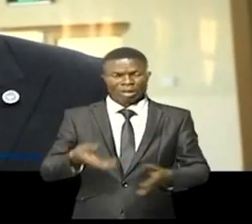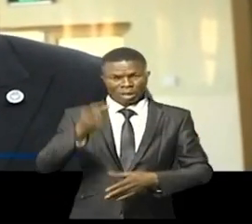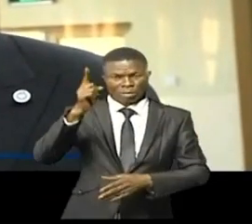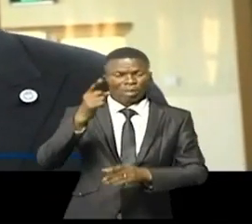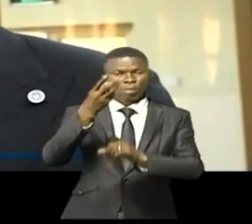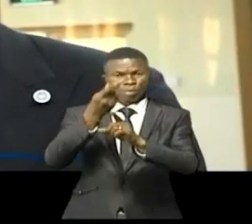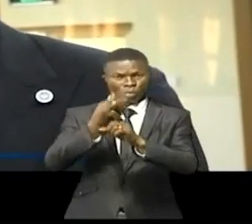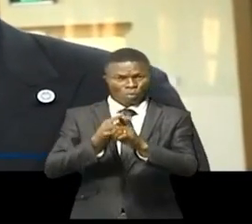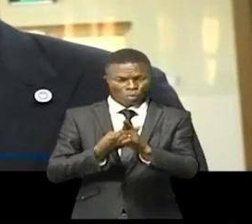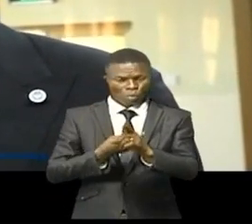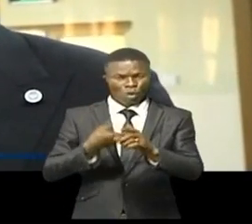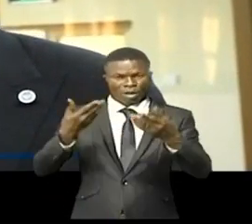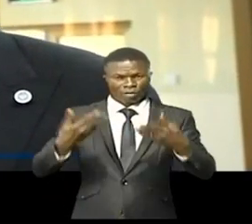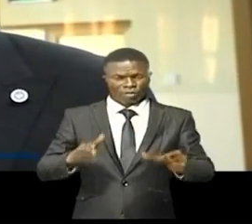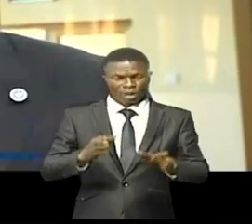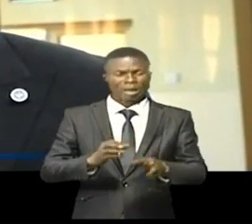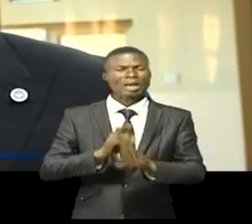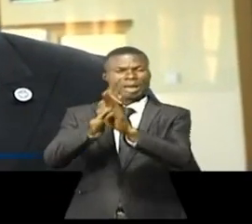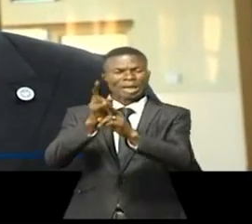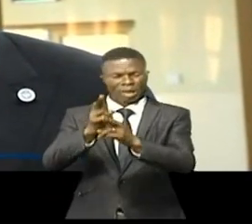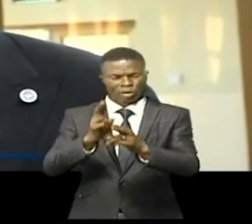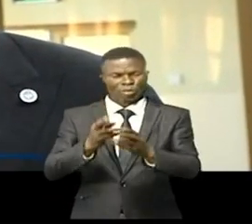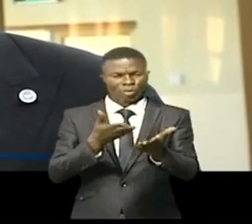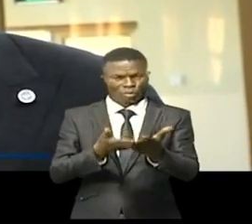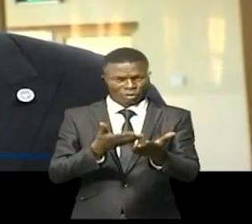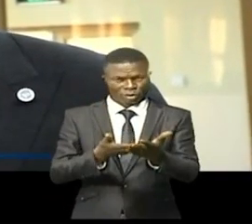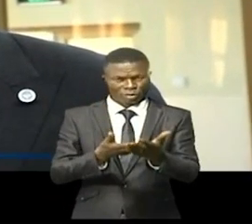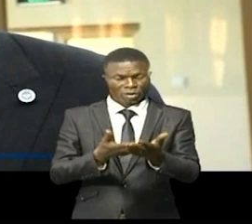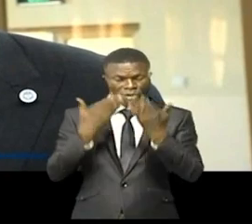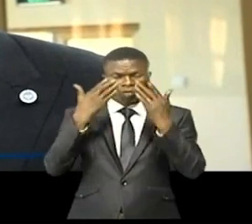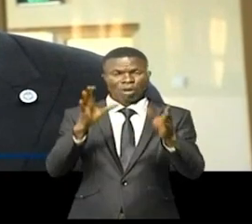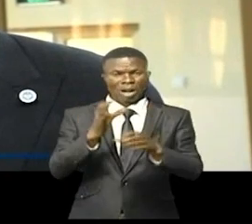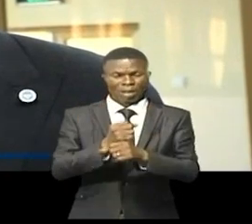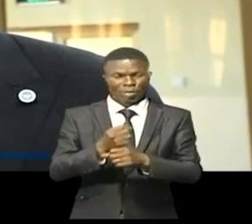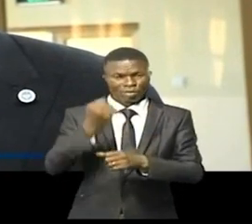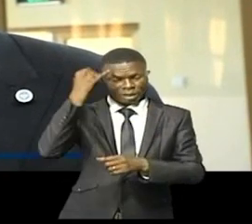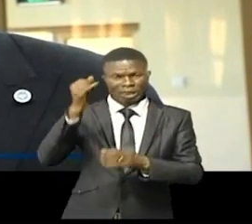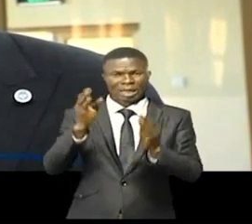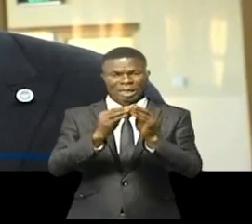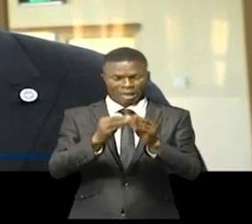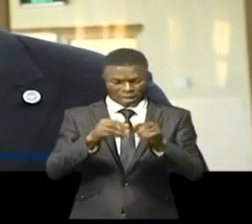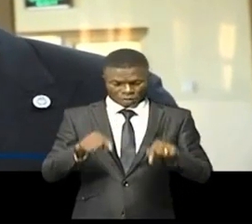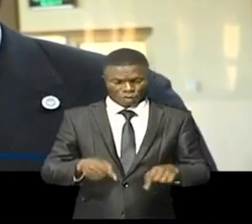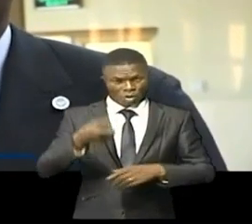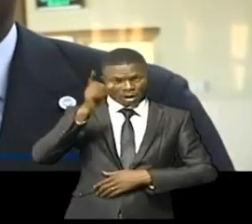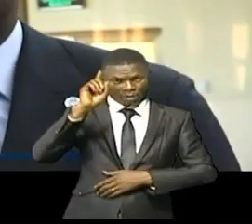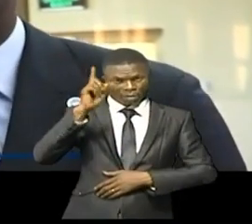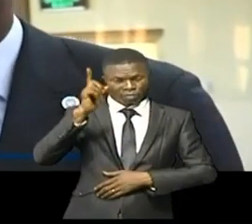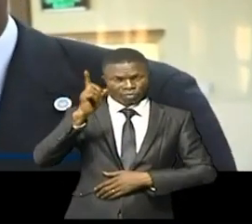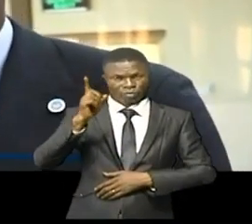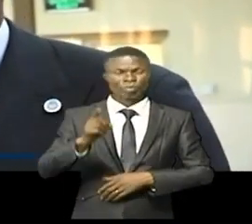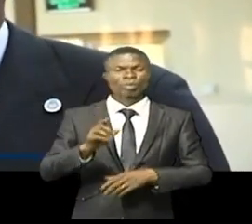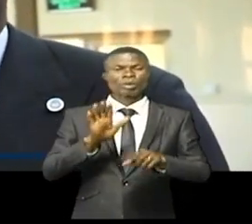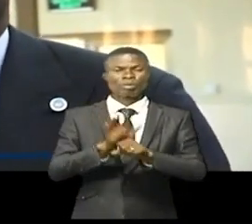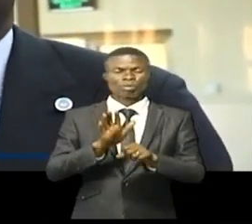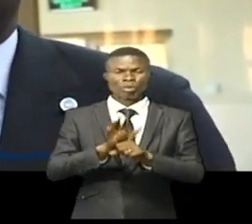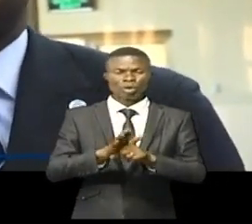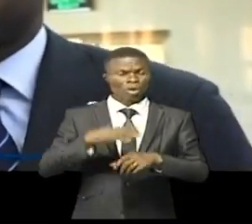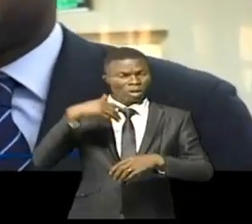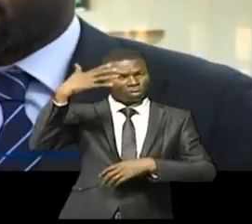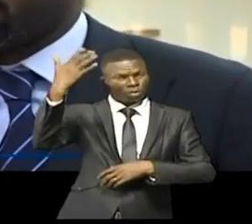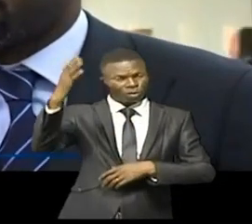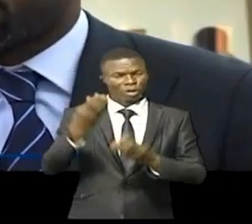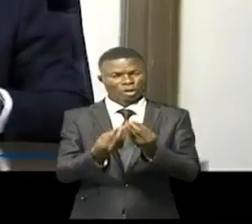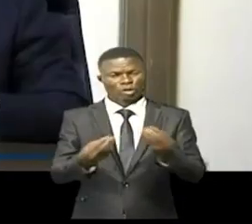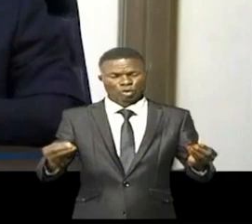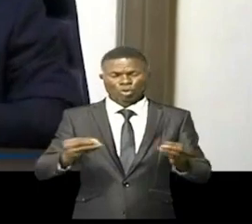3 premiers mois depuis la résolution de l'accord. Voilà un peu, c'était la première d'une série de réunions qui aboutira à la préparation